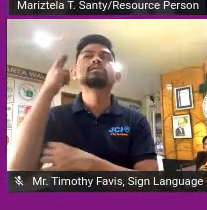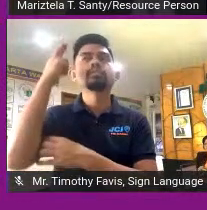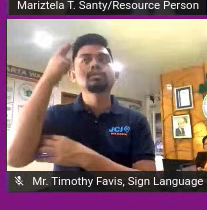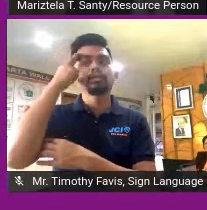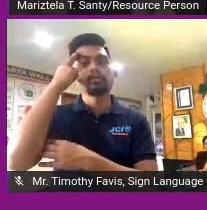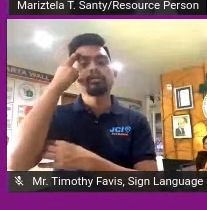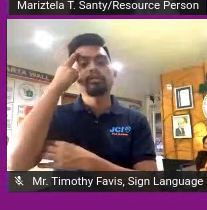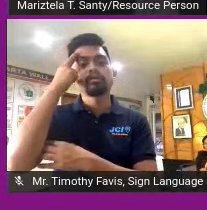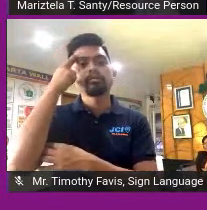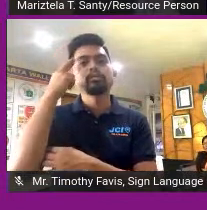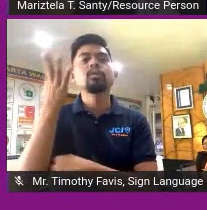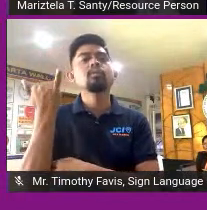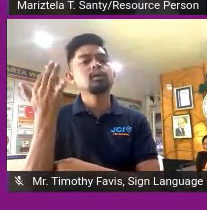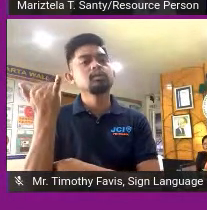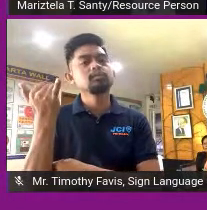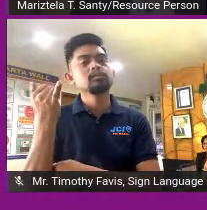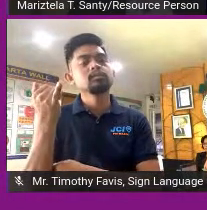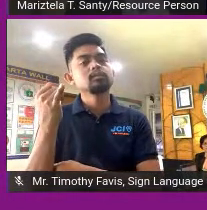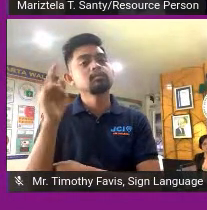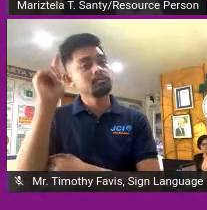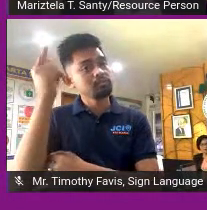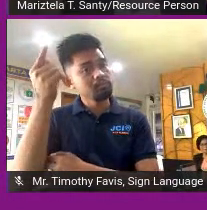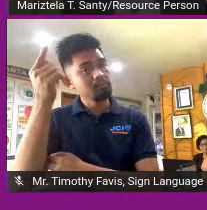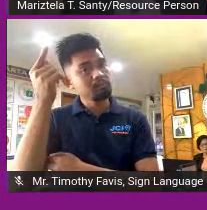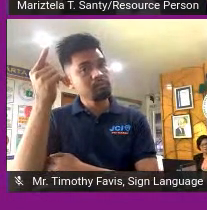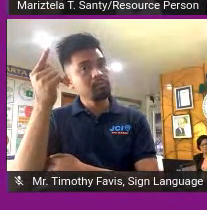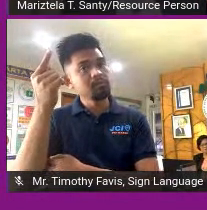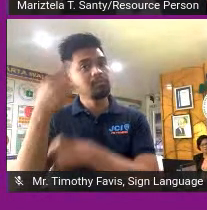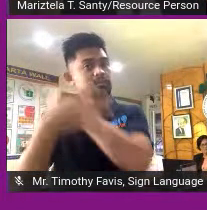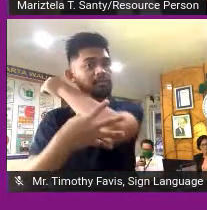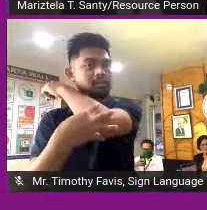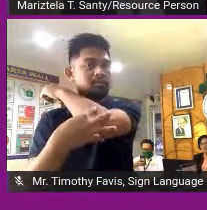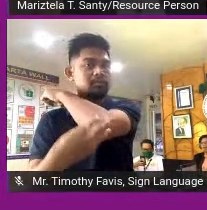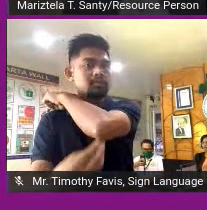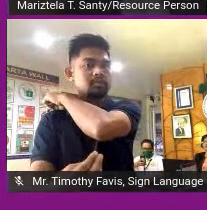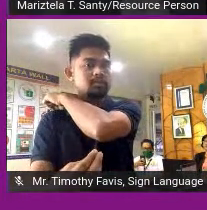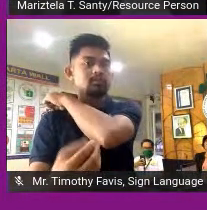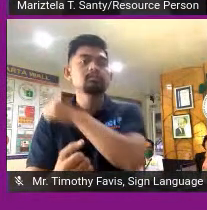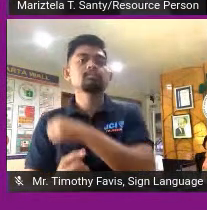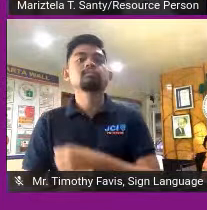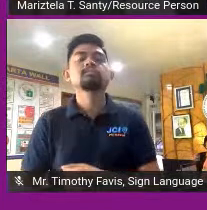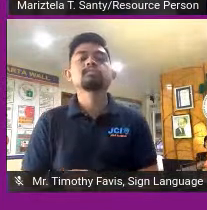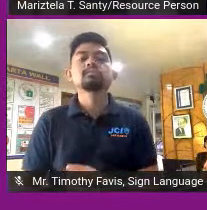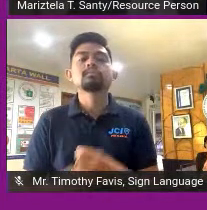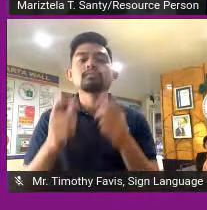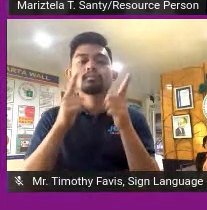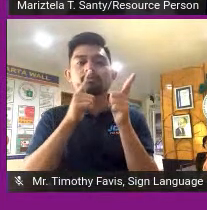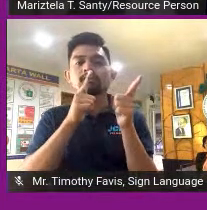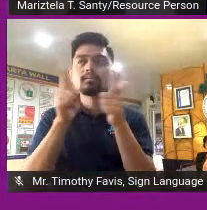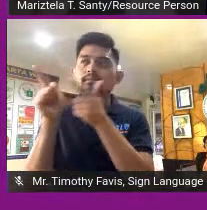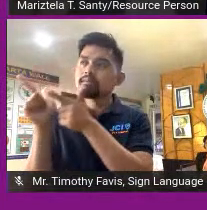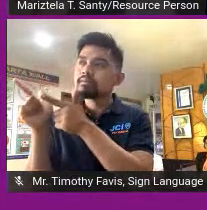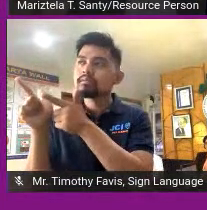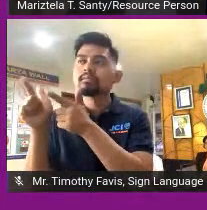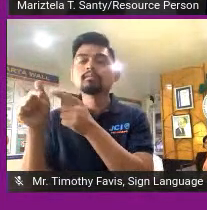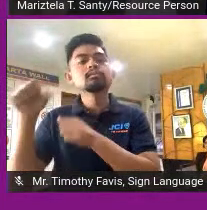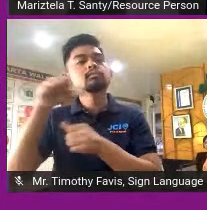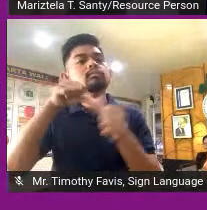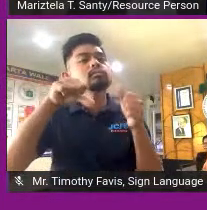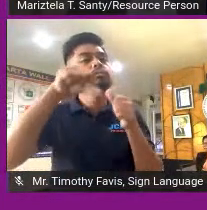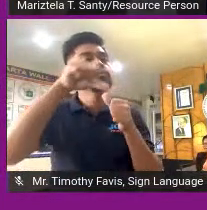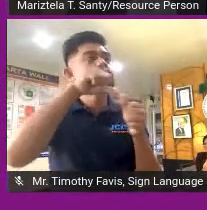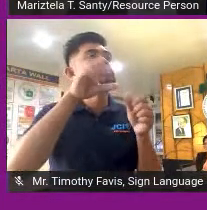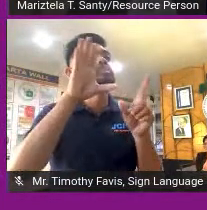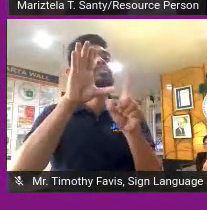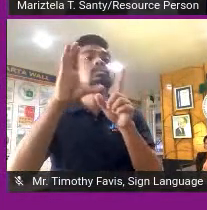incest rate? I think one reason is because of poverty. If we look around our community,